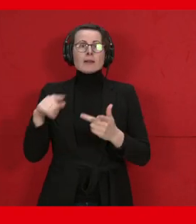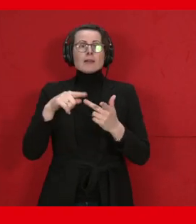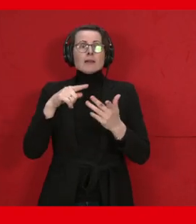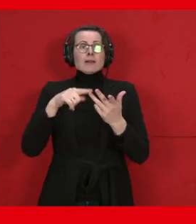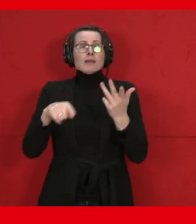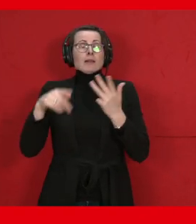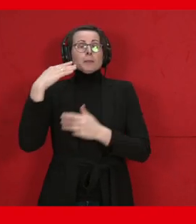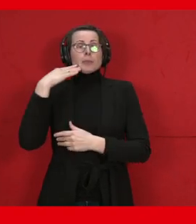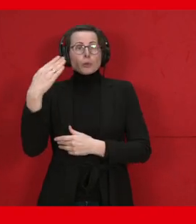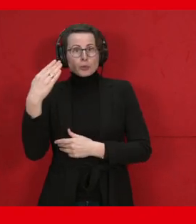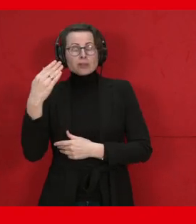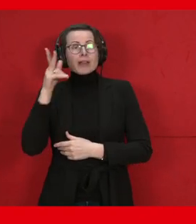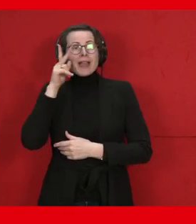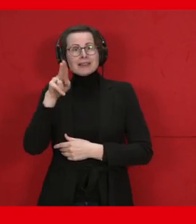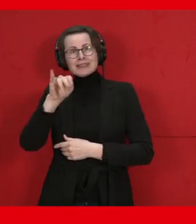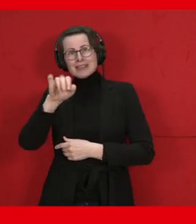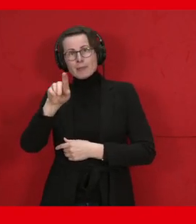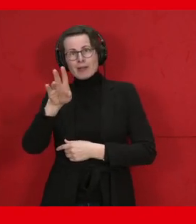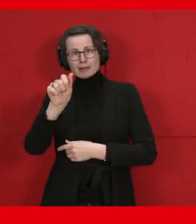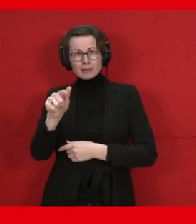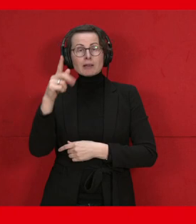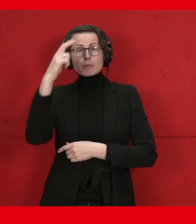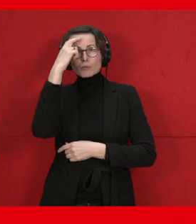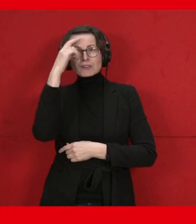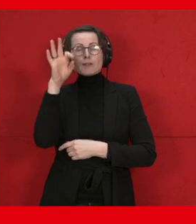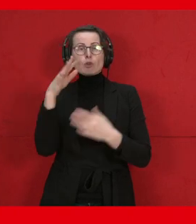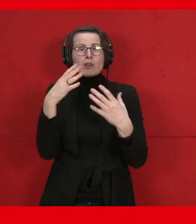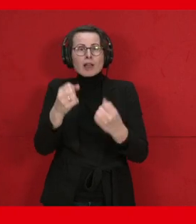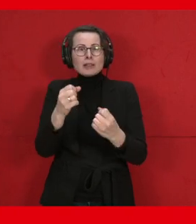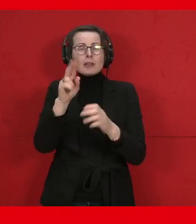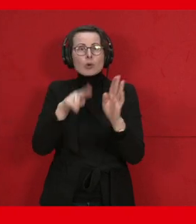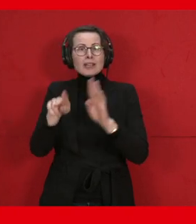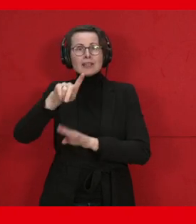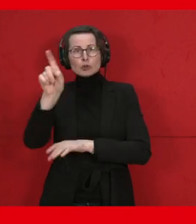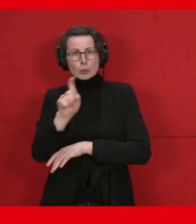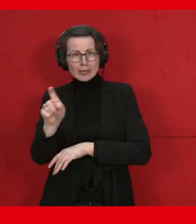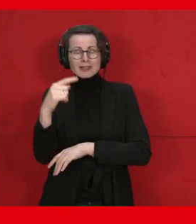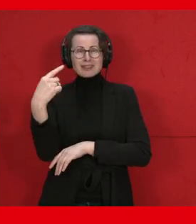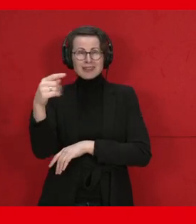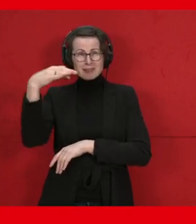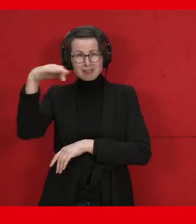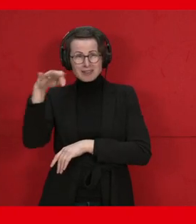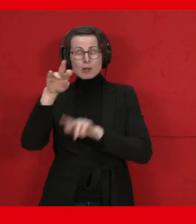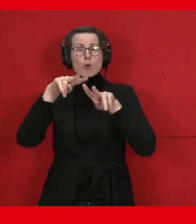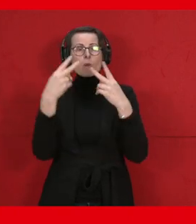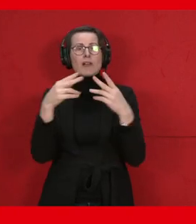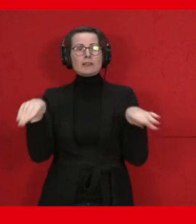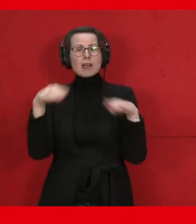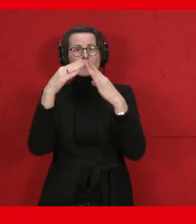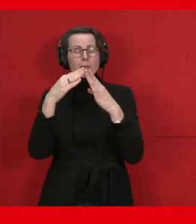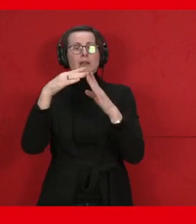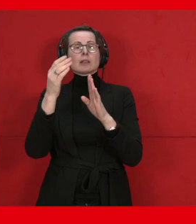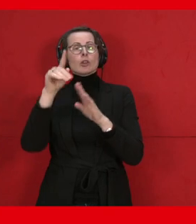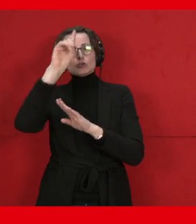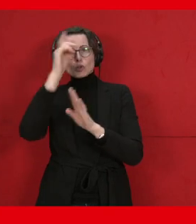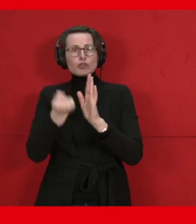Kai Niebert, Professor für Nachhaltigkeit an der Uni Zürich. Sie sind Präsident des Umweltdachverbandes Deutscher Naturschutzring, sozusagen